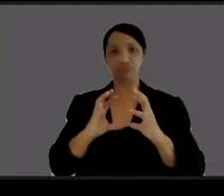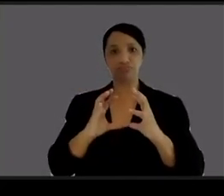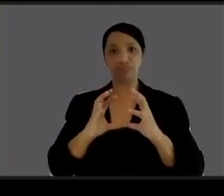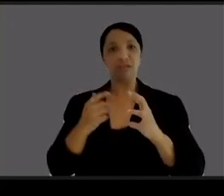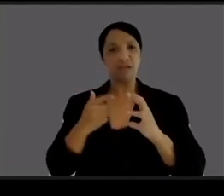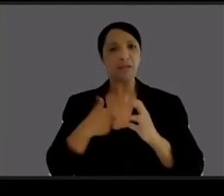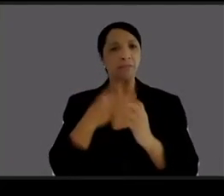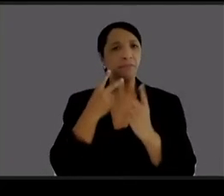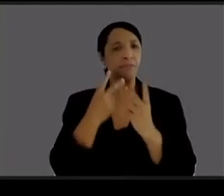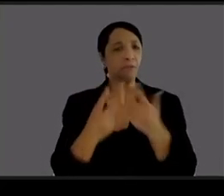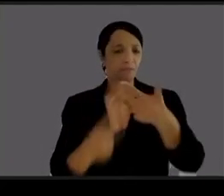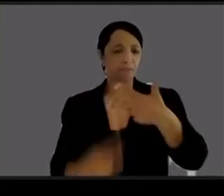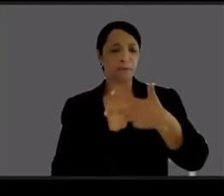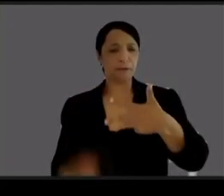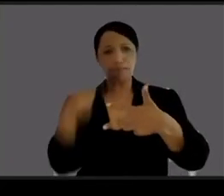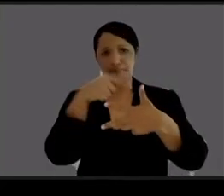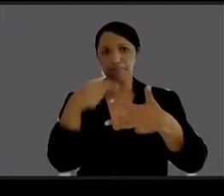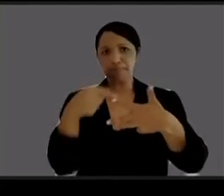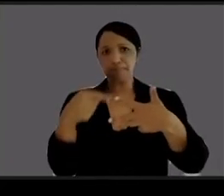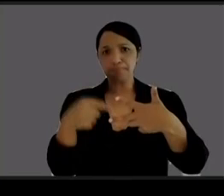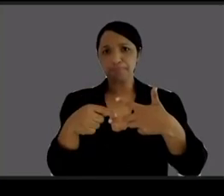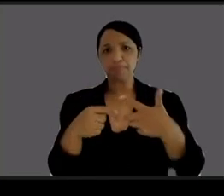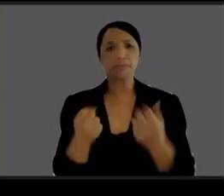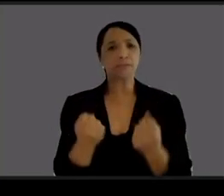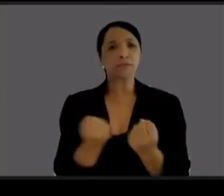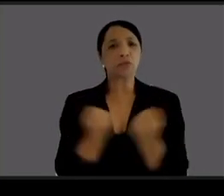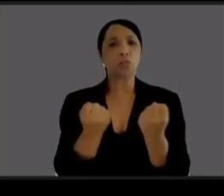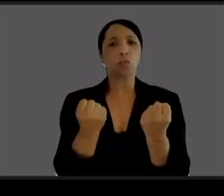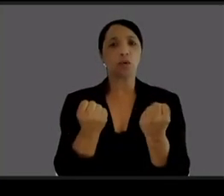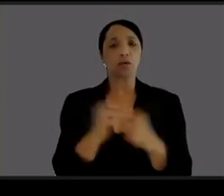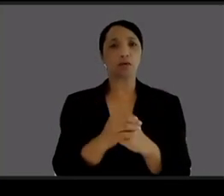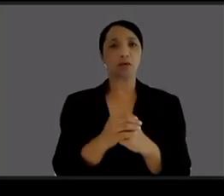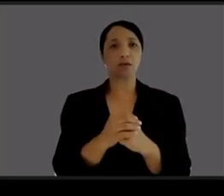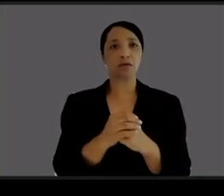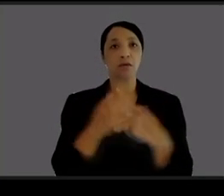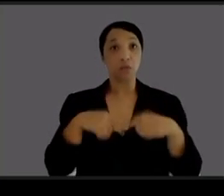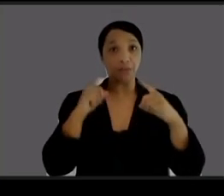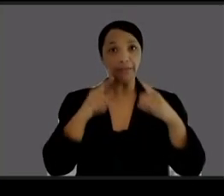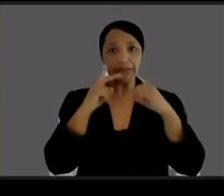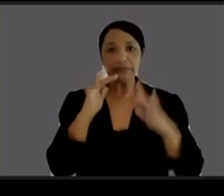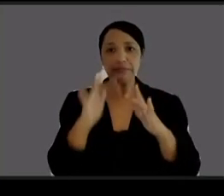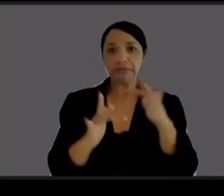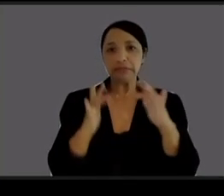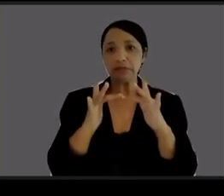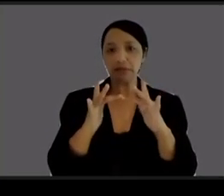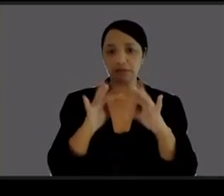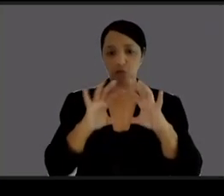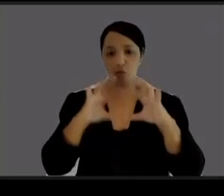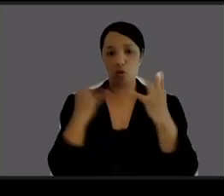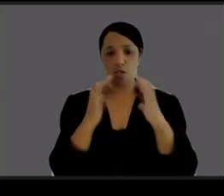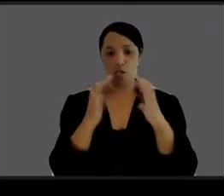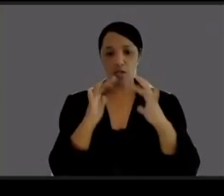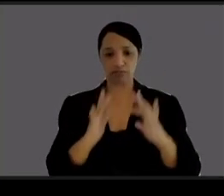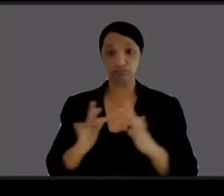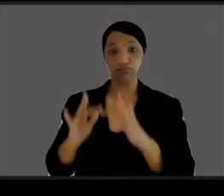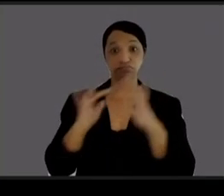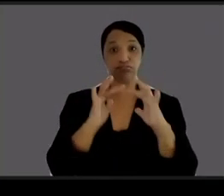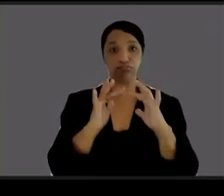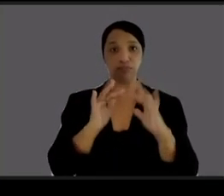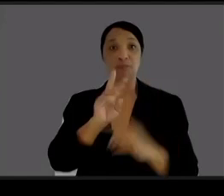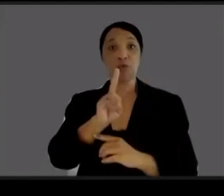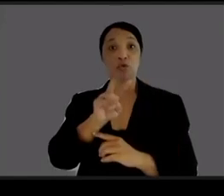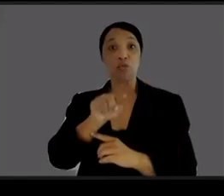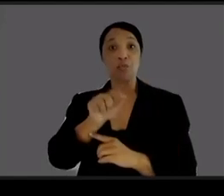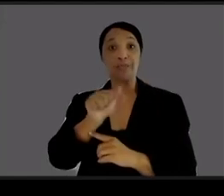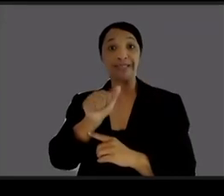ارى ثلاث مجالات للعمل اولها يجب ان نعمل معا لسد فجوه الاتصال وجلب المليارين و600 مليون من